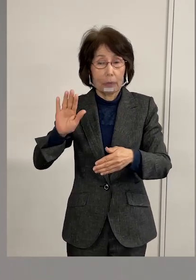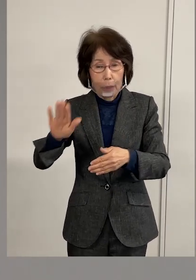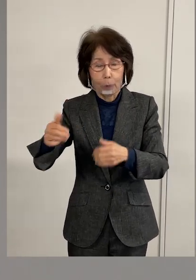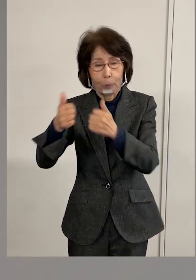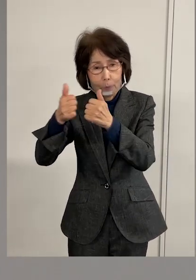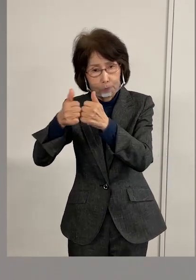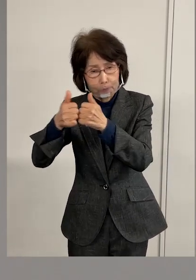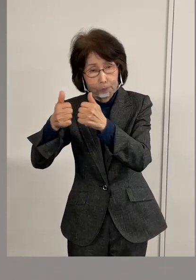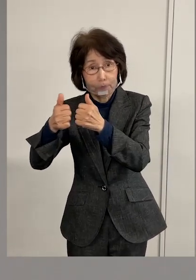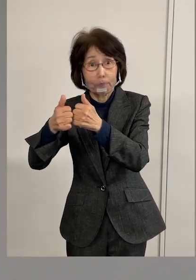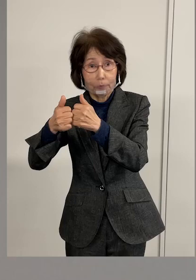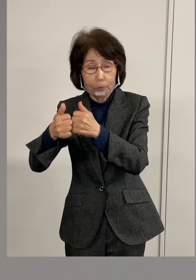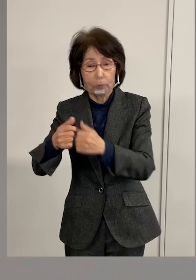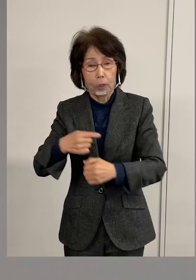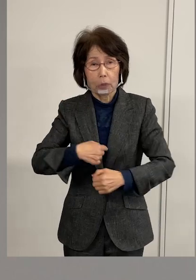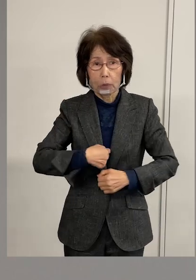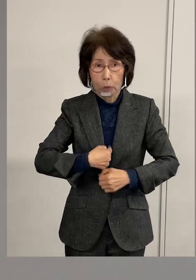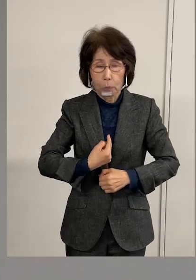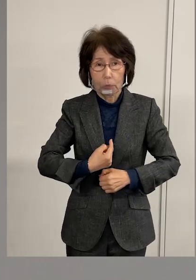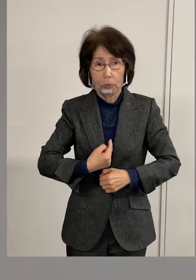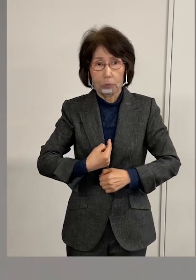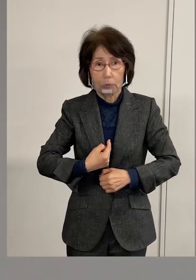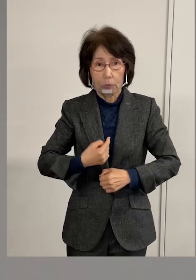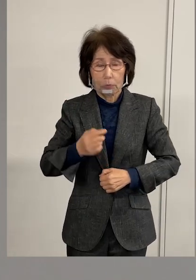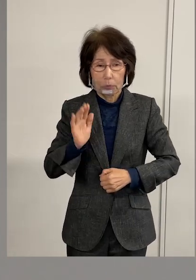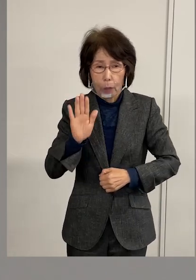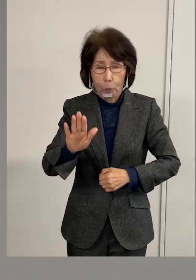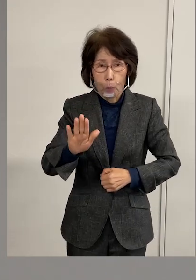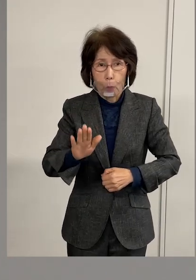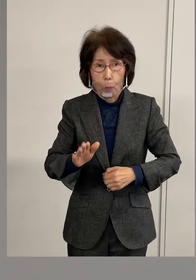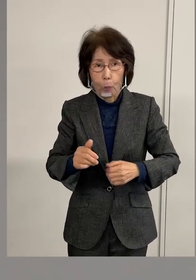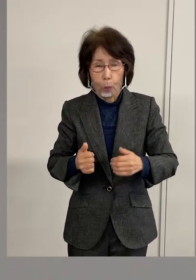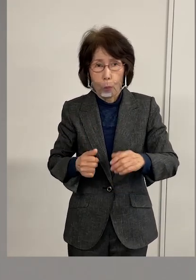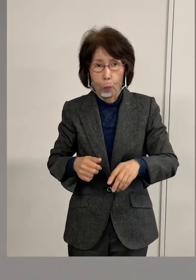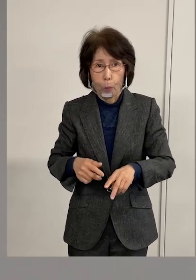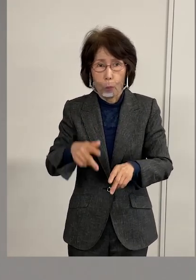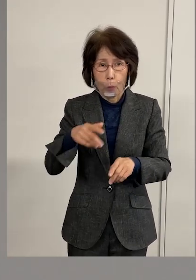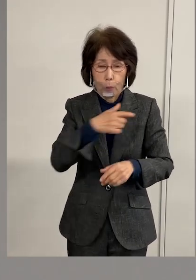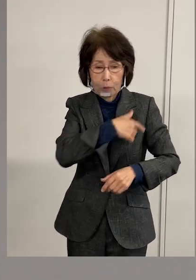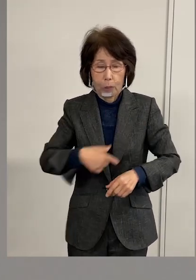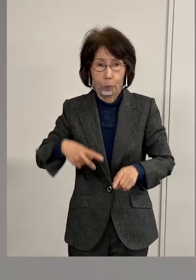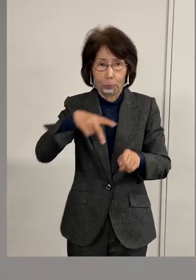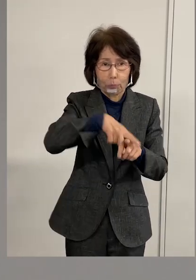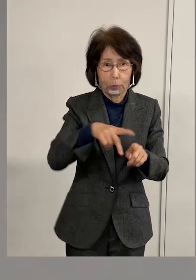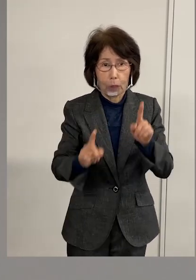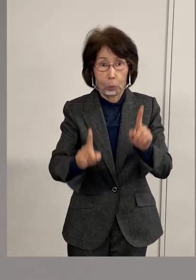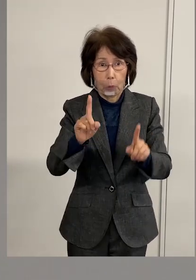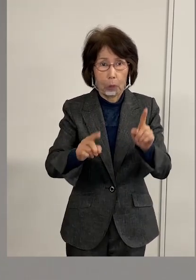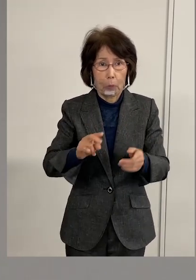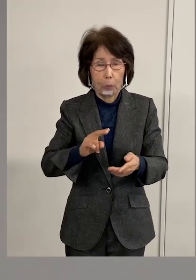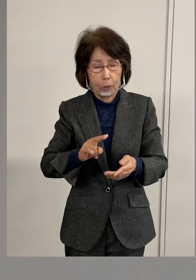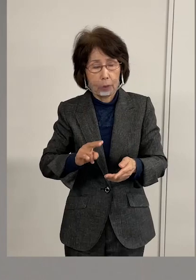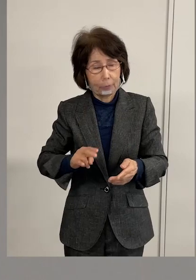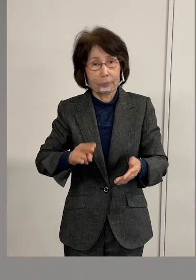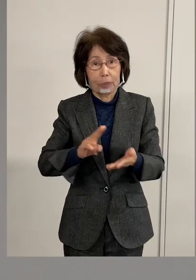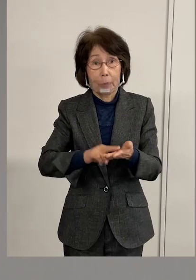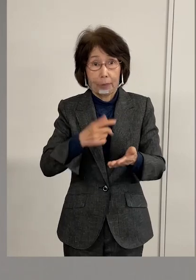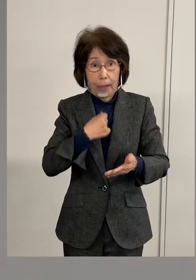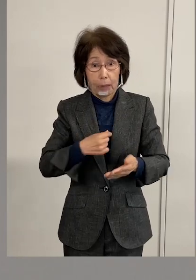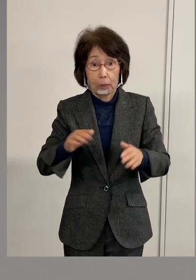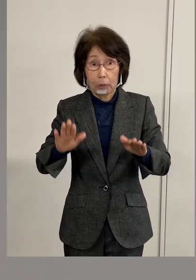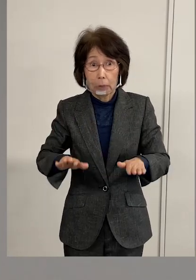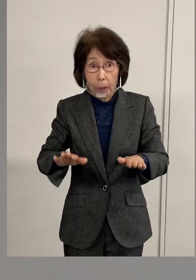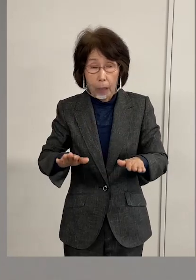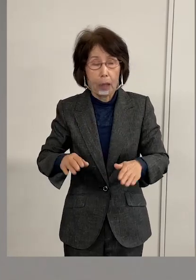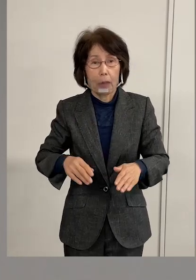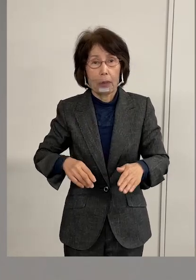で、自分の次どうするかというところは決めていきたいと思います。で、今日の段階では決めていないので、その段